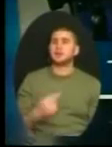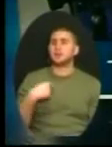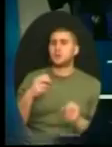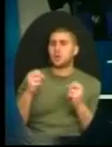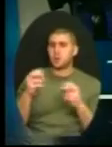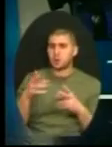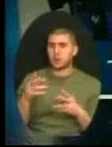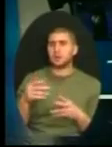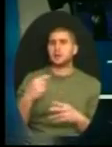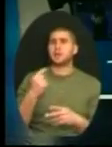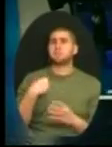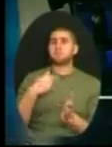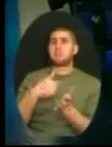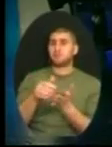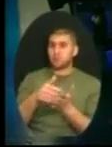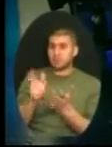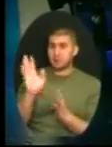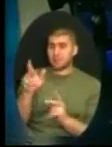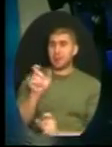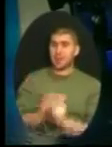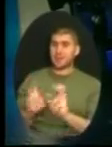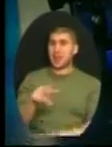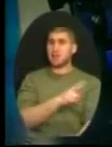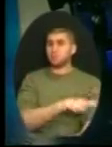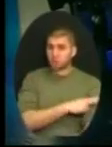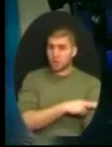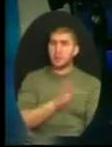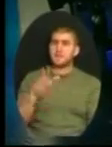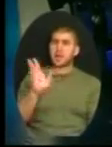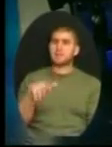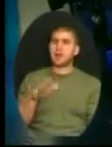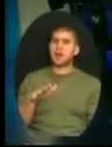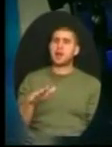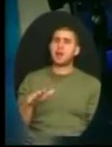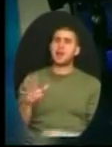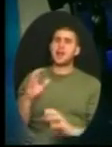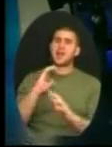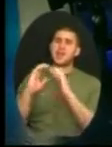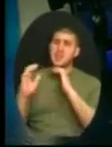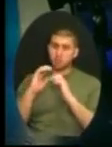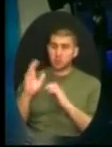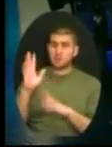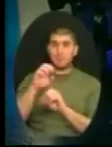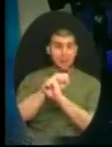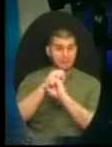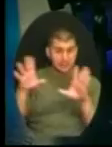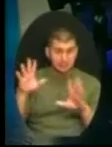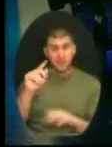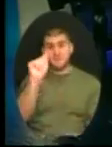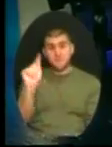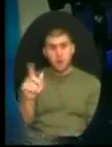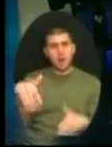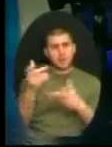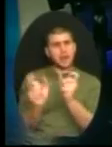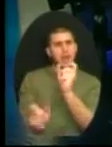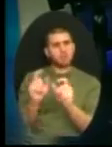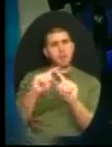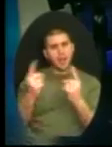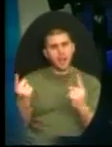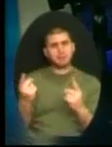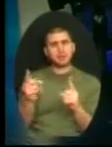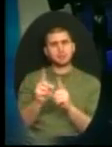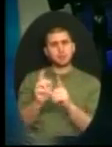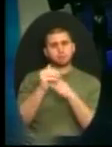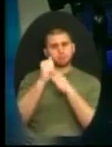אנחנו סיימנו ברוח הזאת שממשיכים גם להגן על המשטרה וגם לצאת החוצה על התקשורת, גם לפרסם ואולי לתת לאנשים אחרים